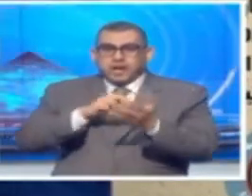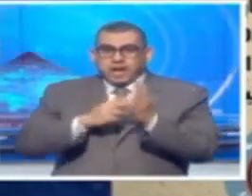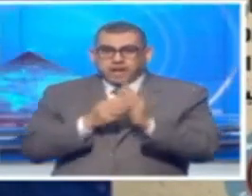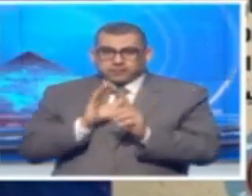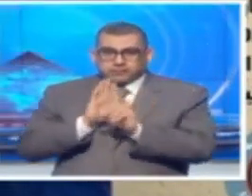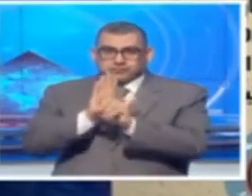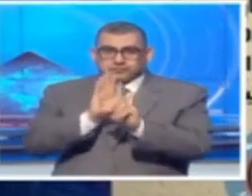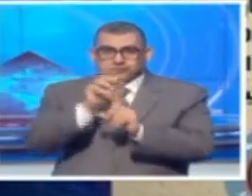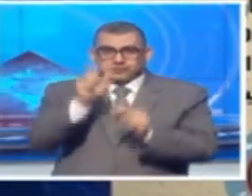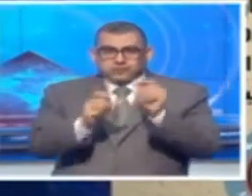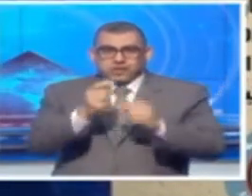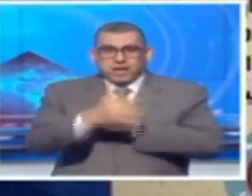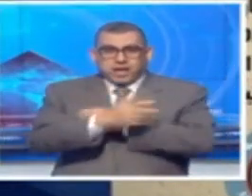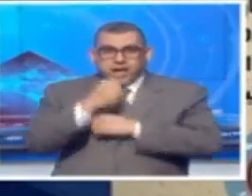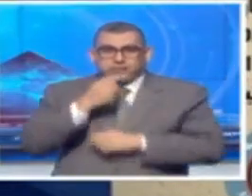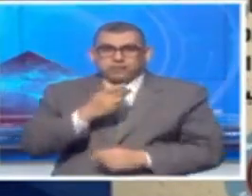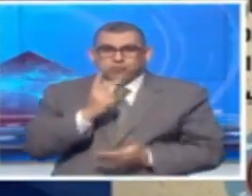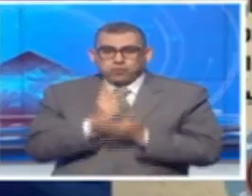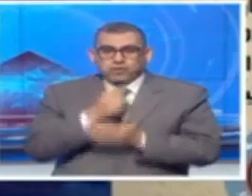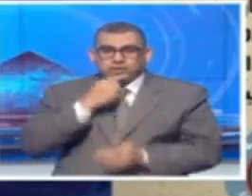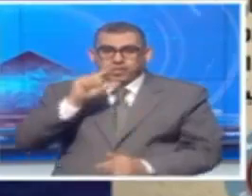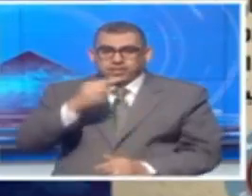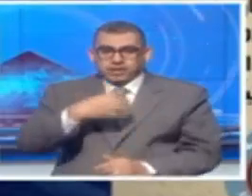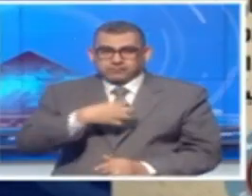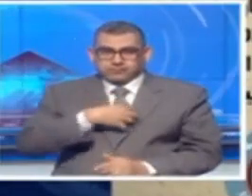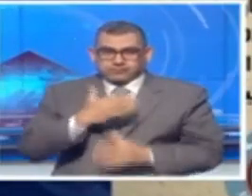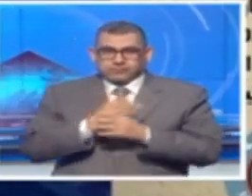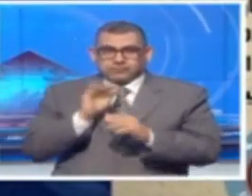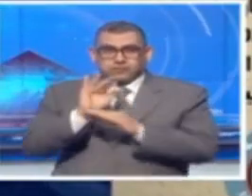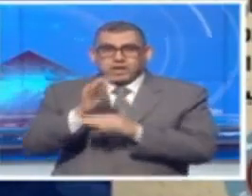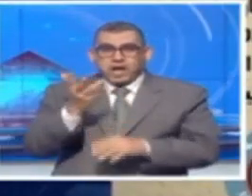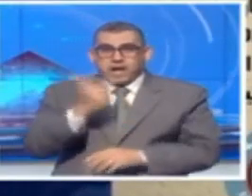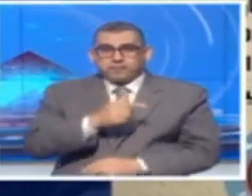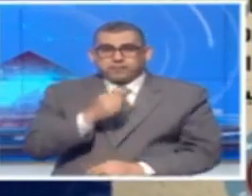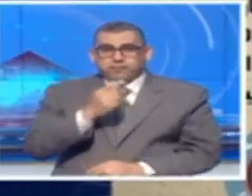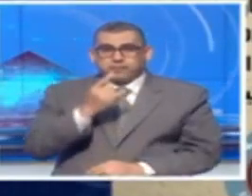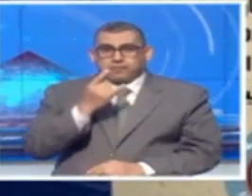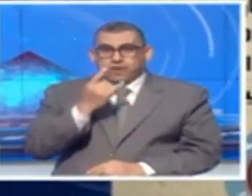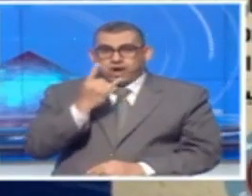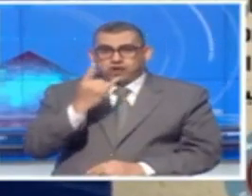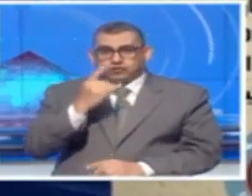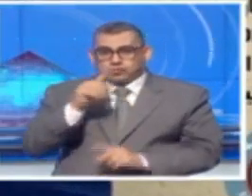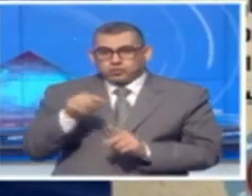التي تستهدف الفئات الأولى بالرعاية بنسبة